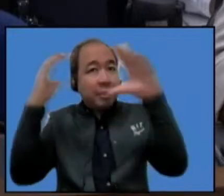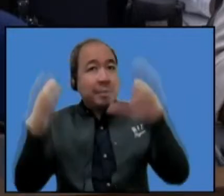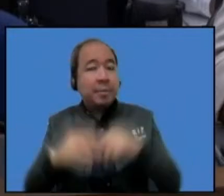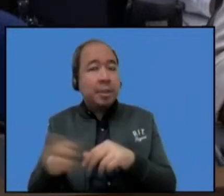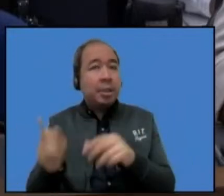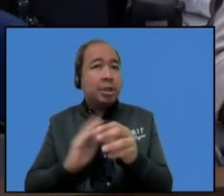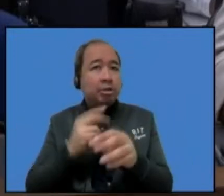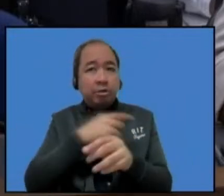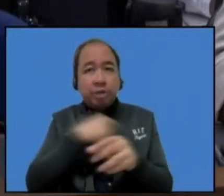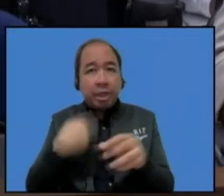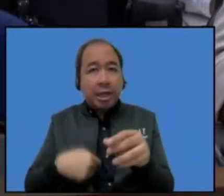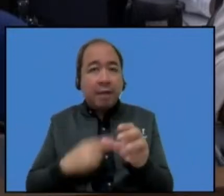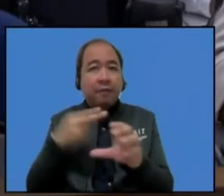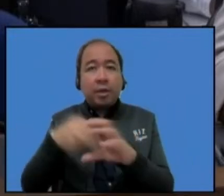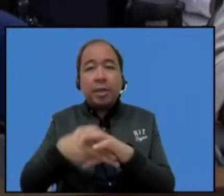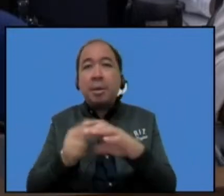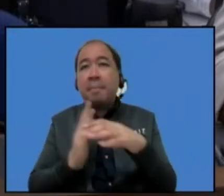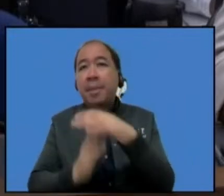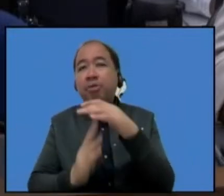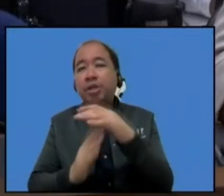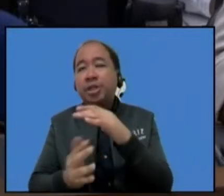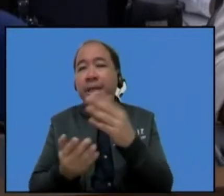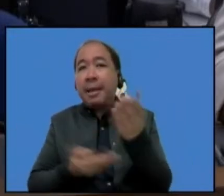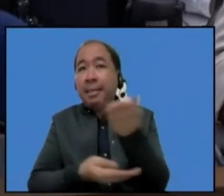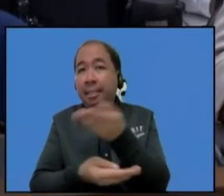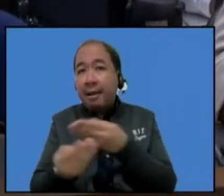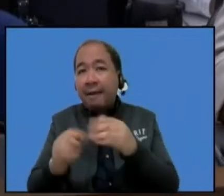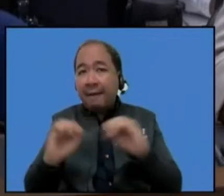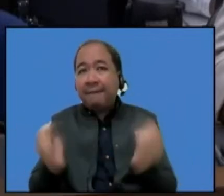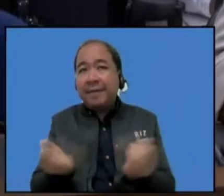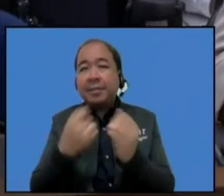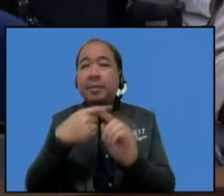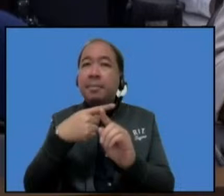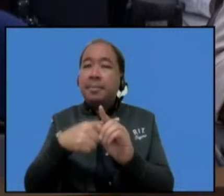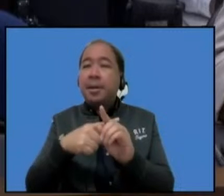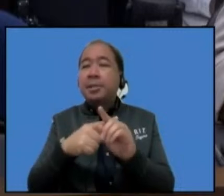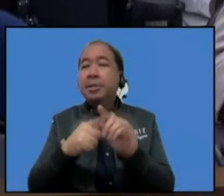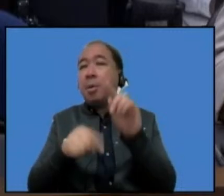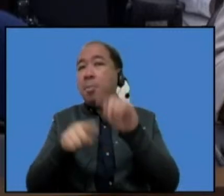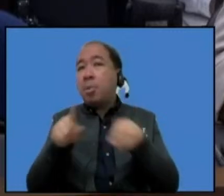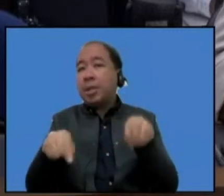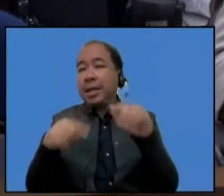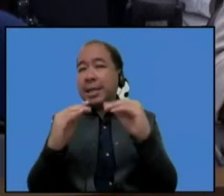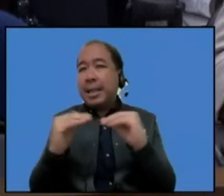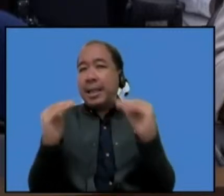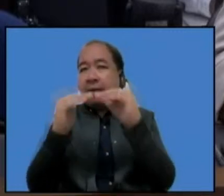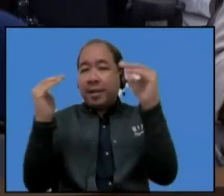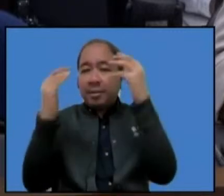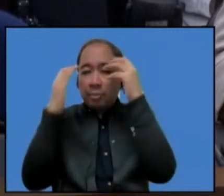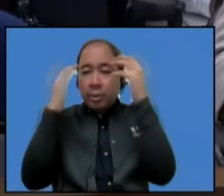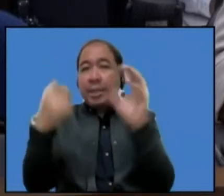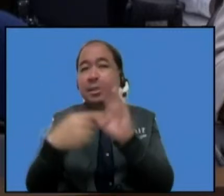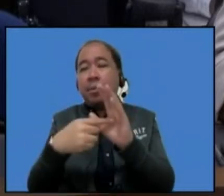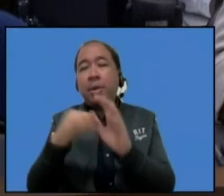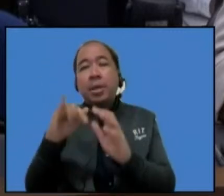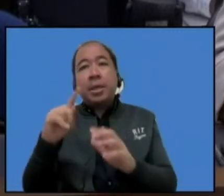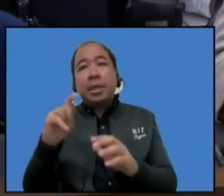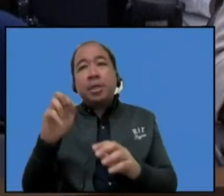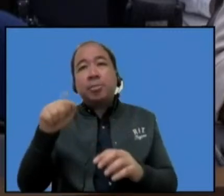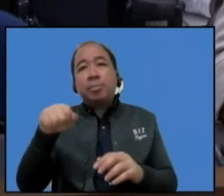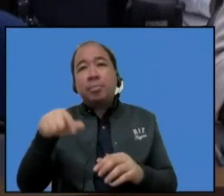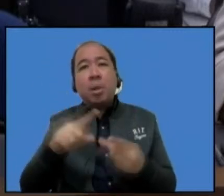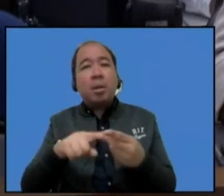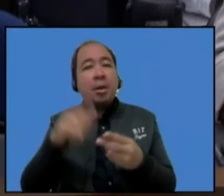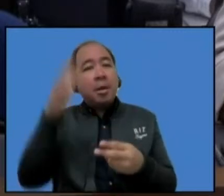巴黎进程、上海合作组织成员国主管机关边防部门领导人会议、全球移民